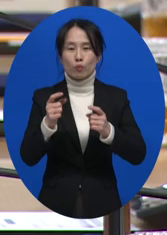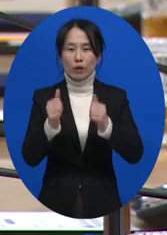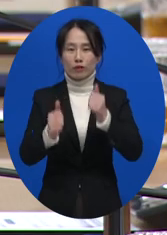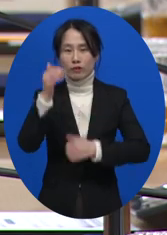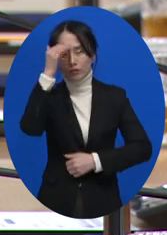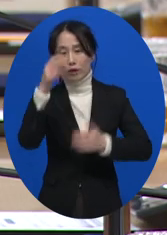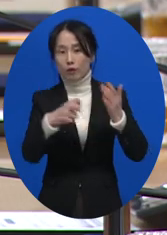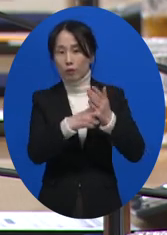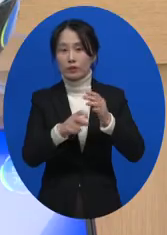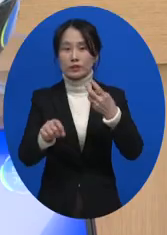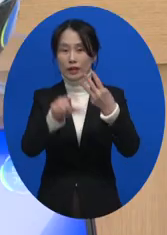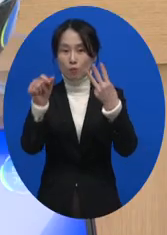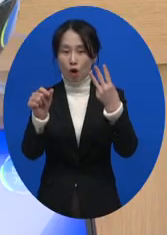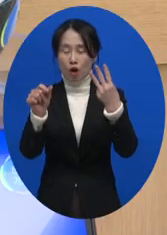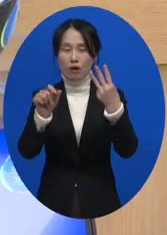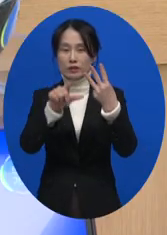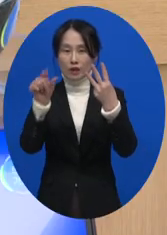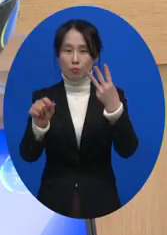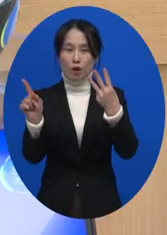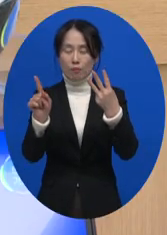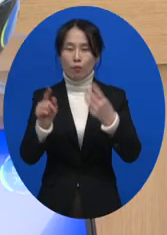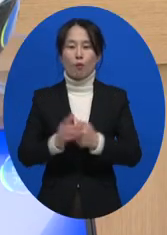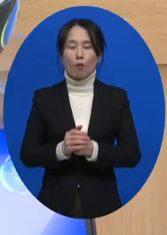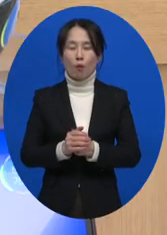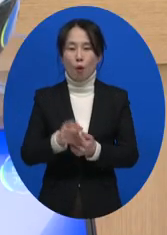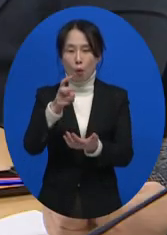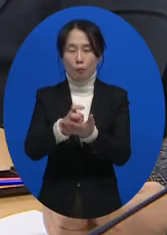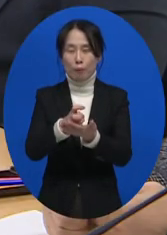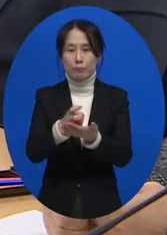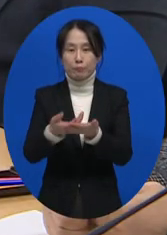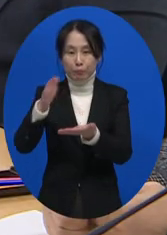기회경기 관람권은 오는 3월 경기도 체육복지 지원에 관한